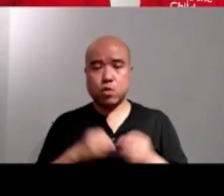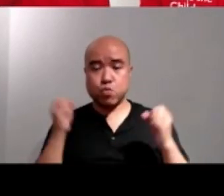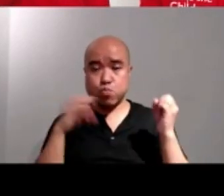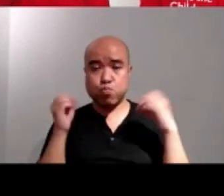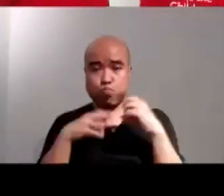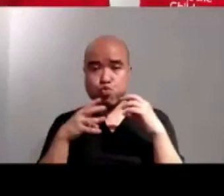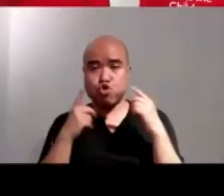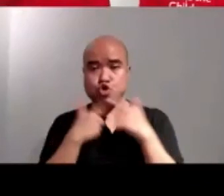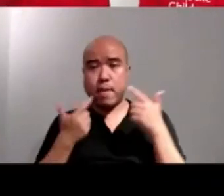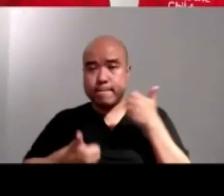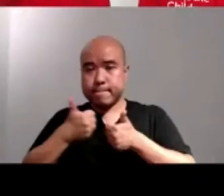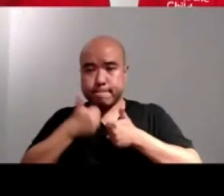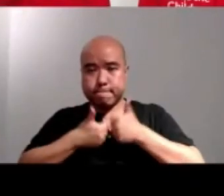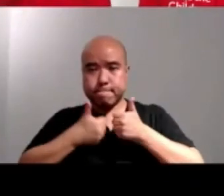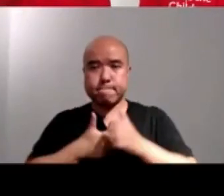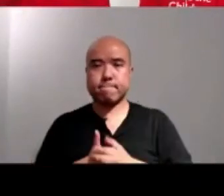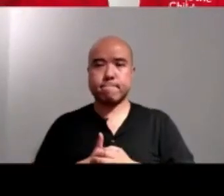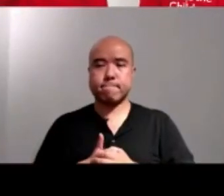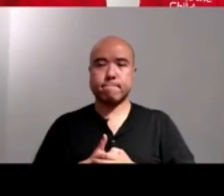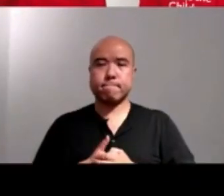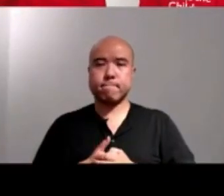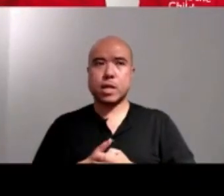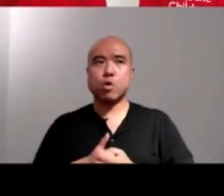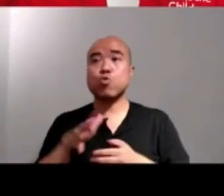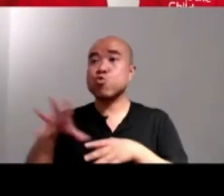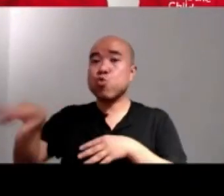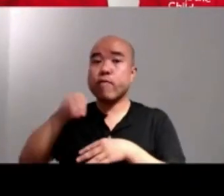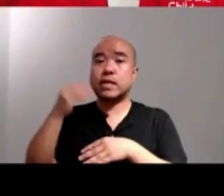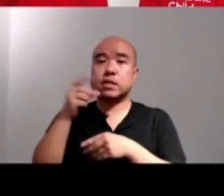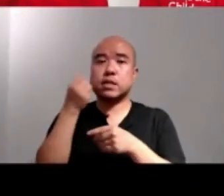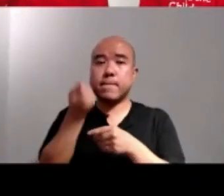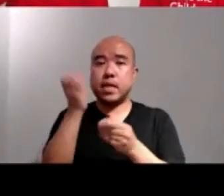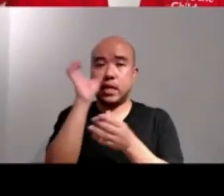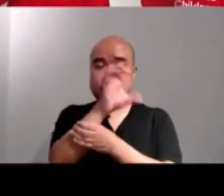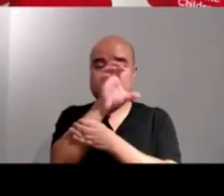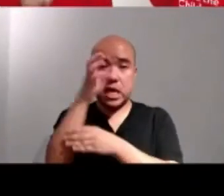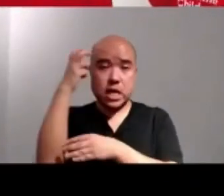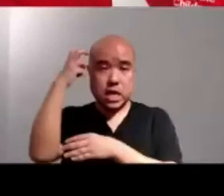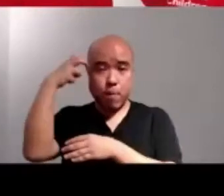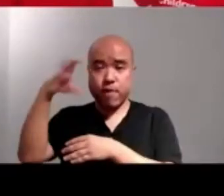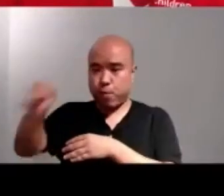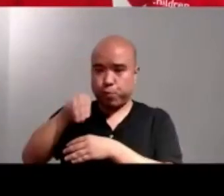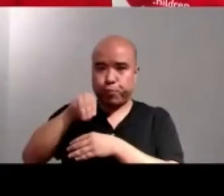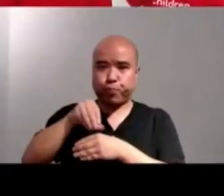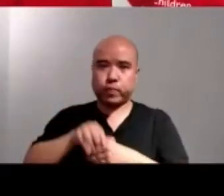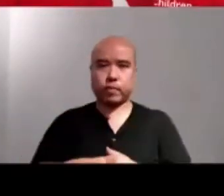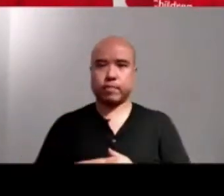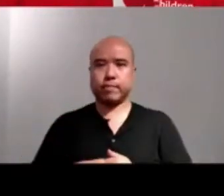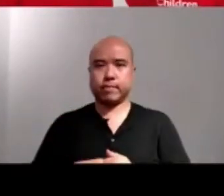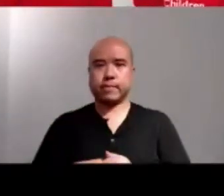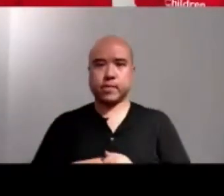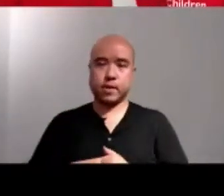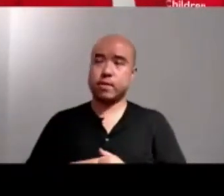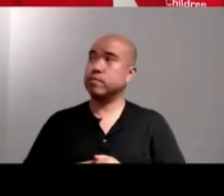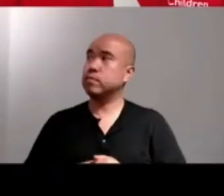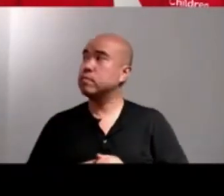论比赛嘅辩题亦都系会用翻之前微电影入边嘅思想。 唔该，下个 slide 啦。